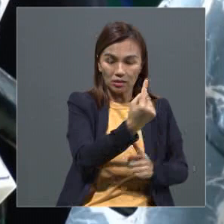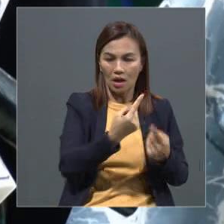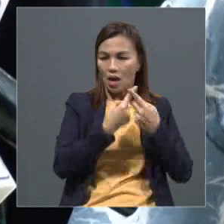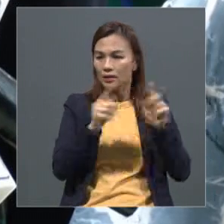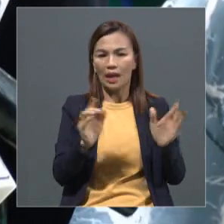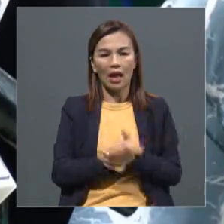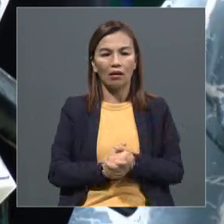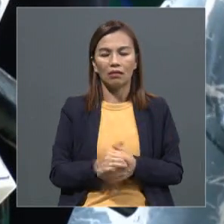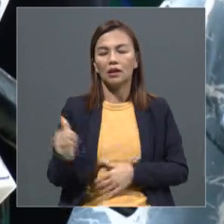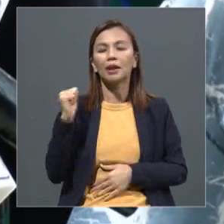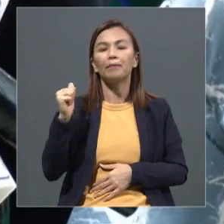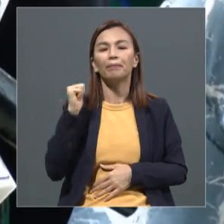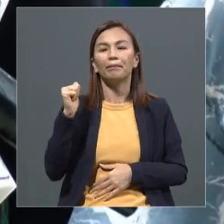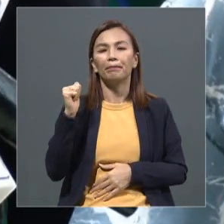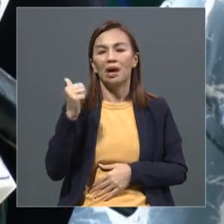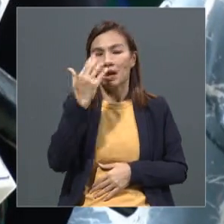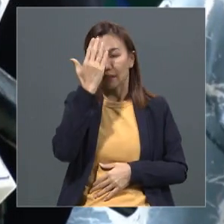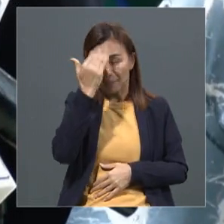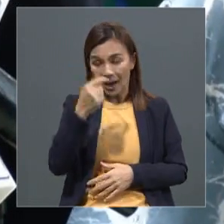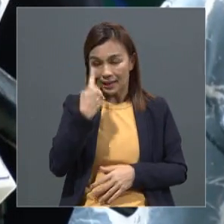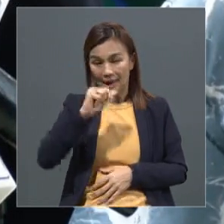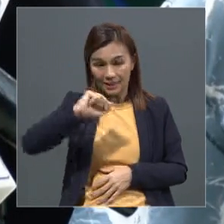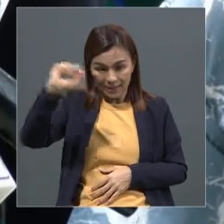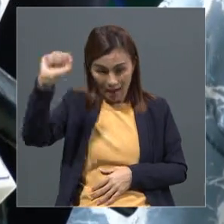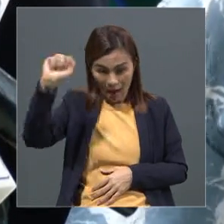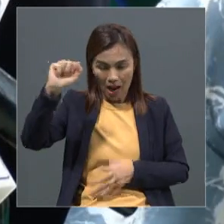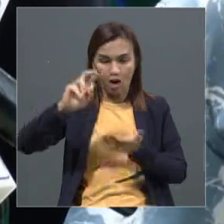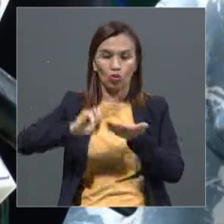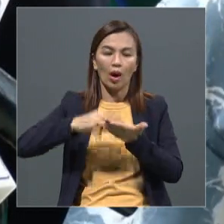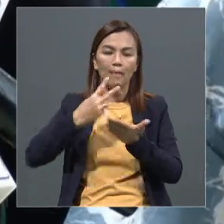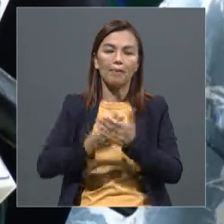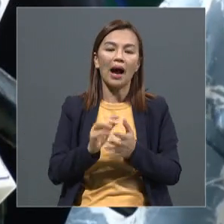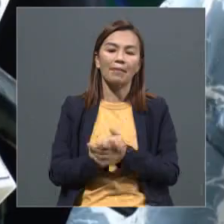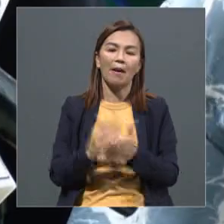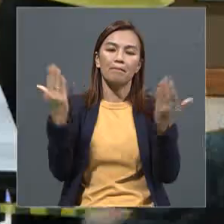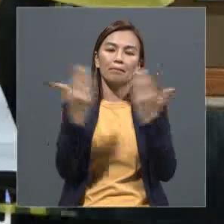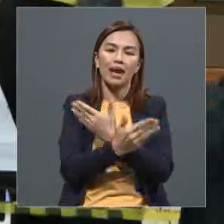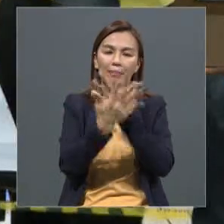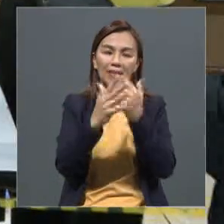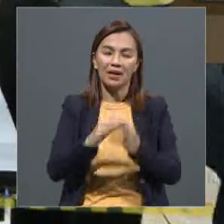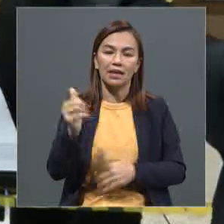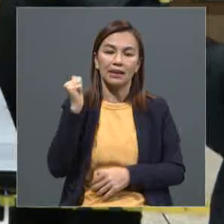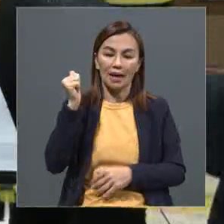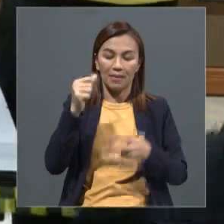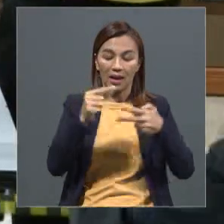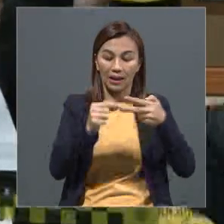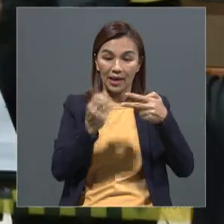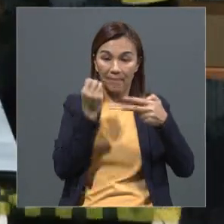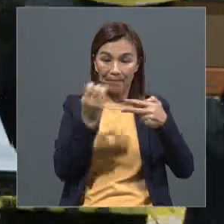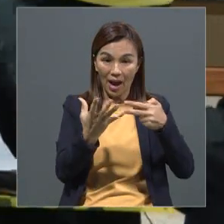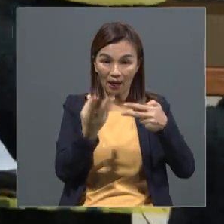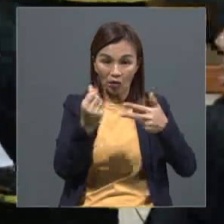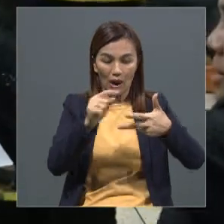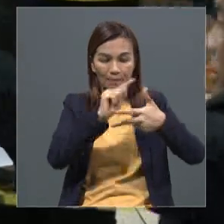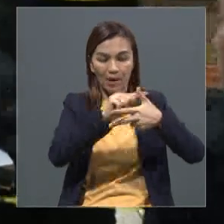ได้เปลี่ยนแปลงผลนะครับเพราะว่าคนที่ผ่านจากรอบอำเภอเข้าไปสู่รอบจังหวัดเนี่ยก็คือคนที่ได้คะแนนสูงสุด 3อันดับ